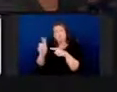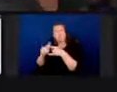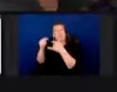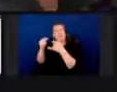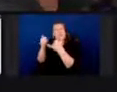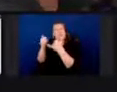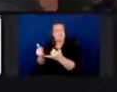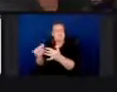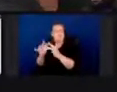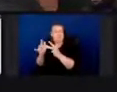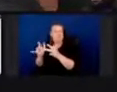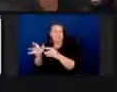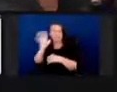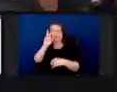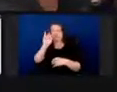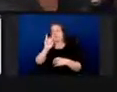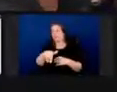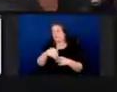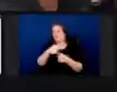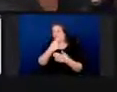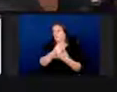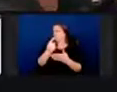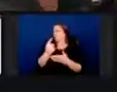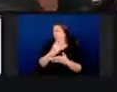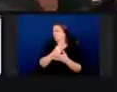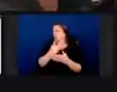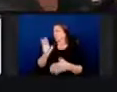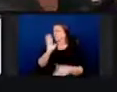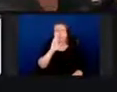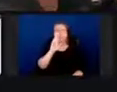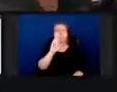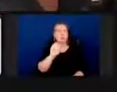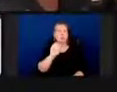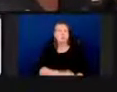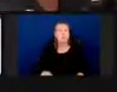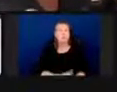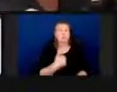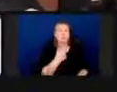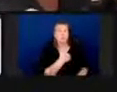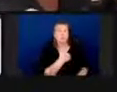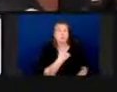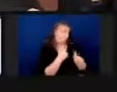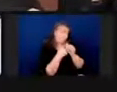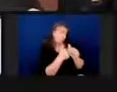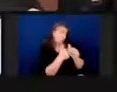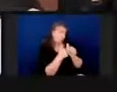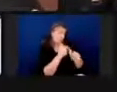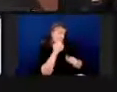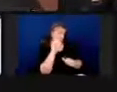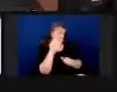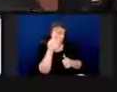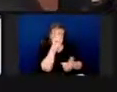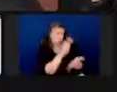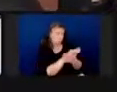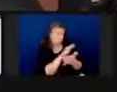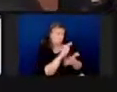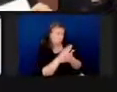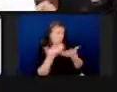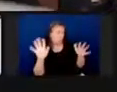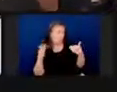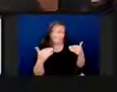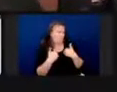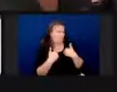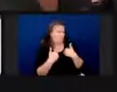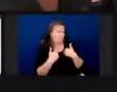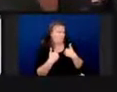badilisha tovuti yetu ili iweze kuangazia mambo haya yote. Tafadhali, tayari tuna